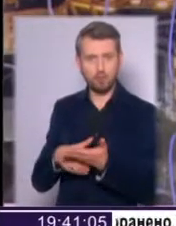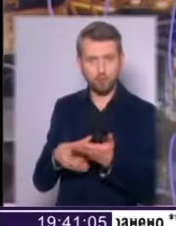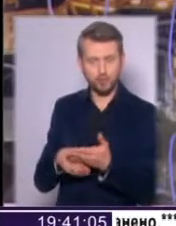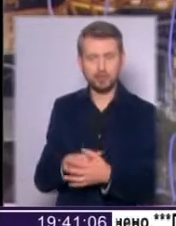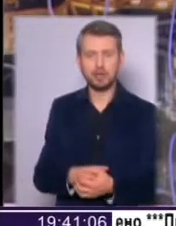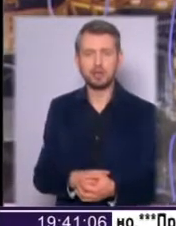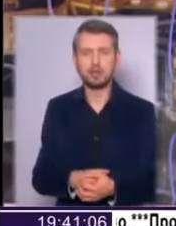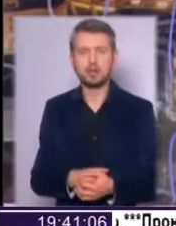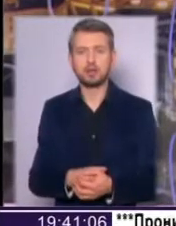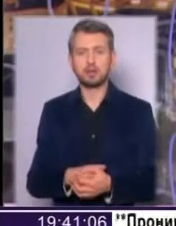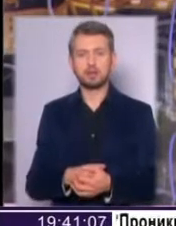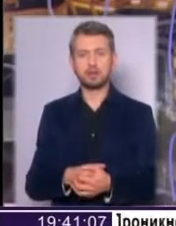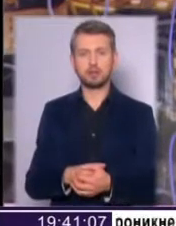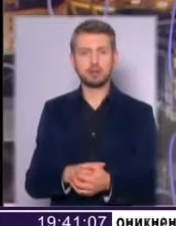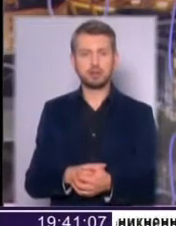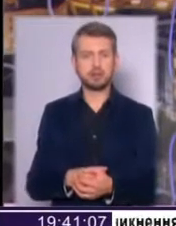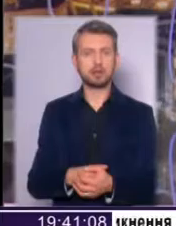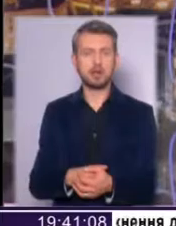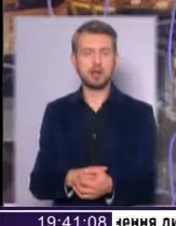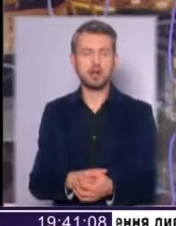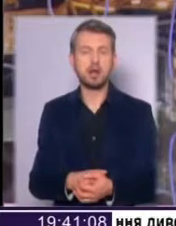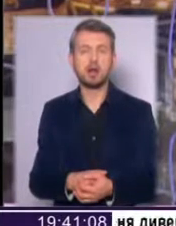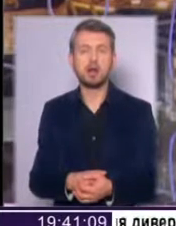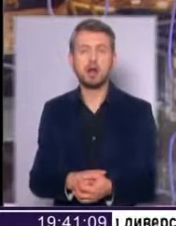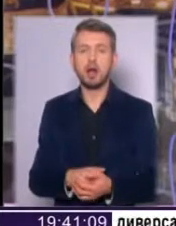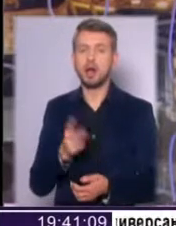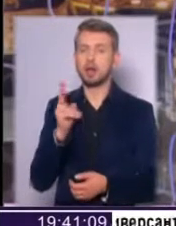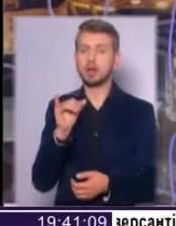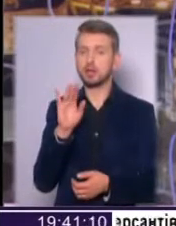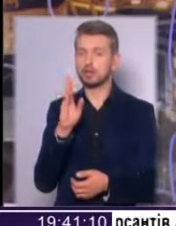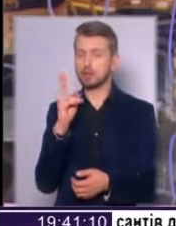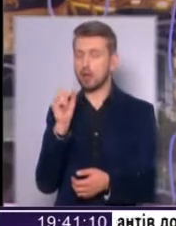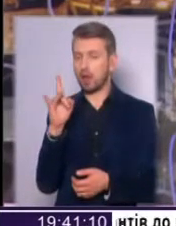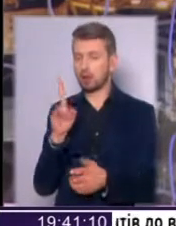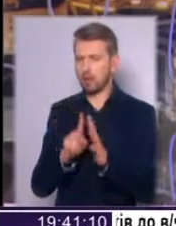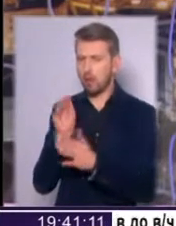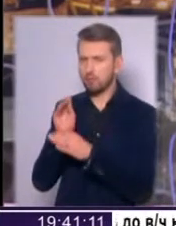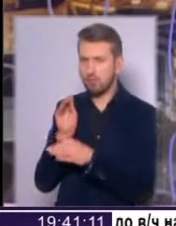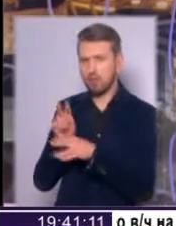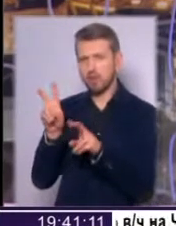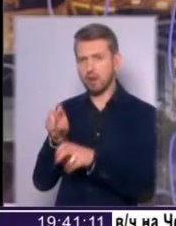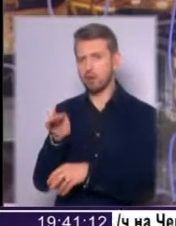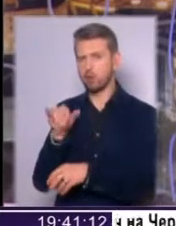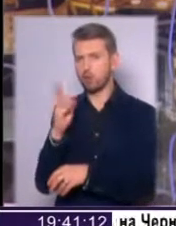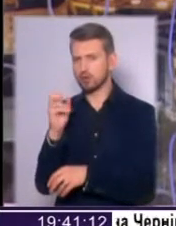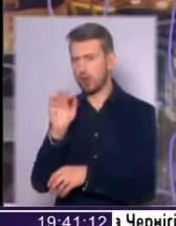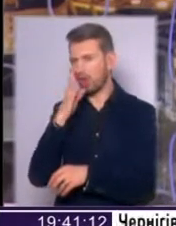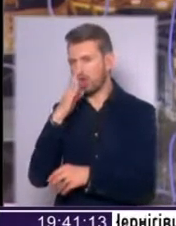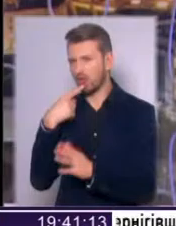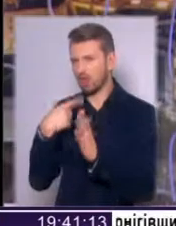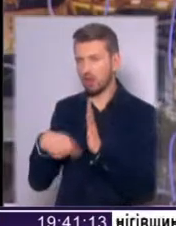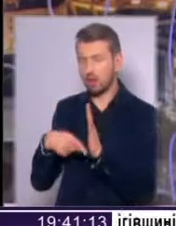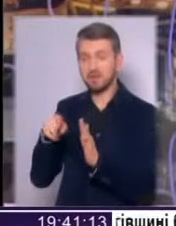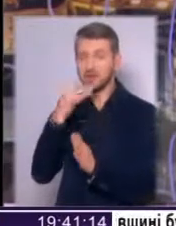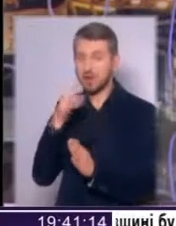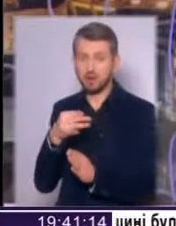Шокі на посаду генерального прокурора. А Кішкаря, коли почали звинувачувати і називати її тушкою, він спокійно абсолютно сказав, що як